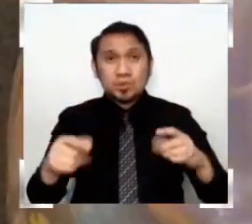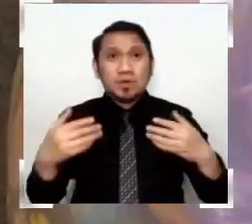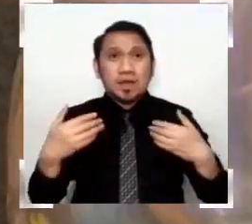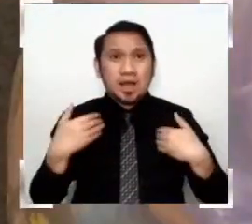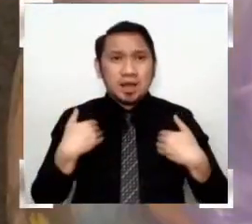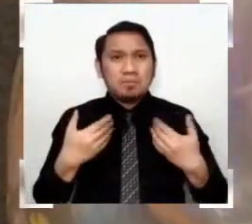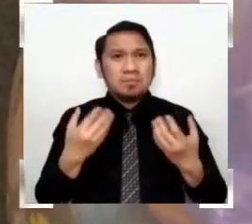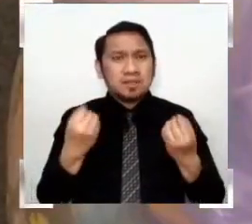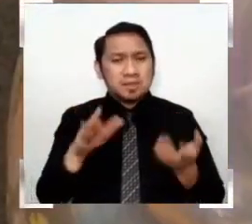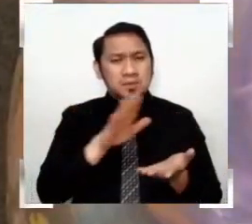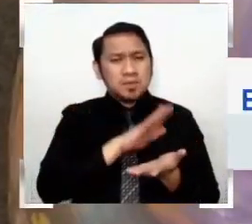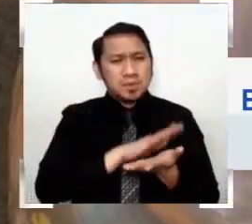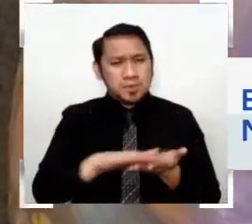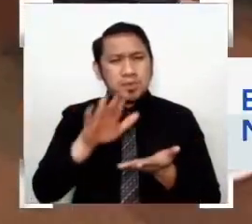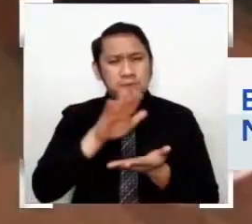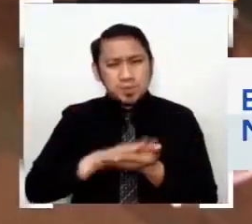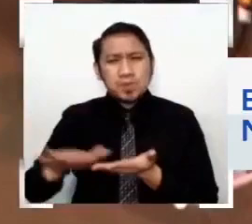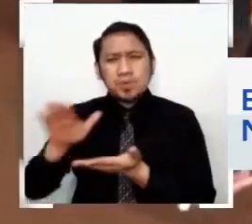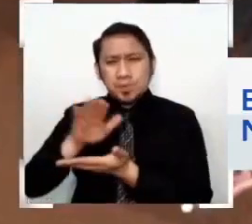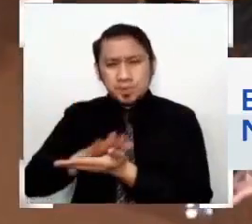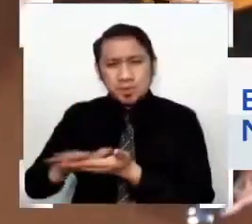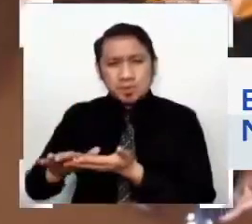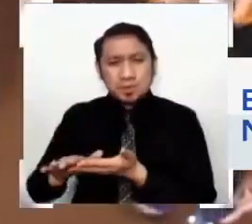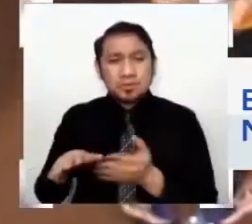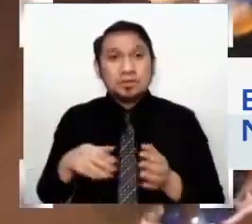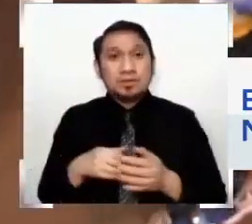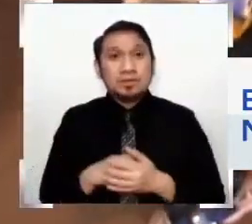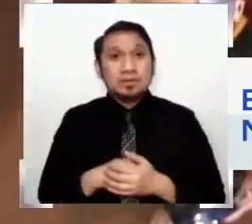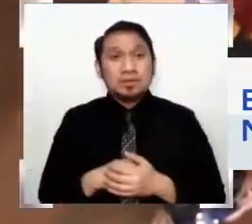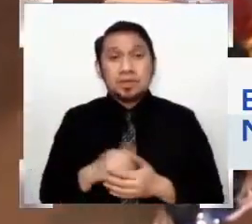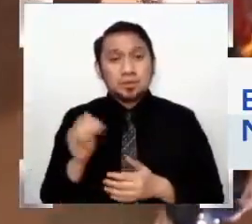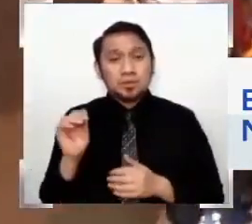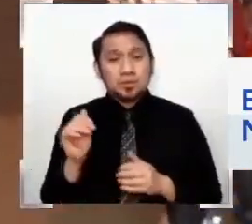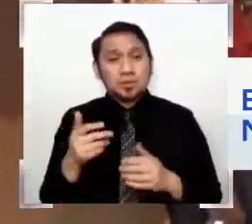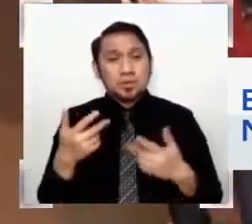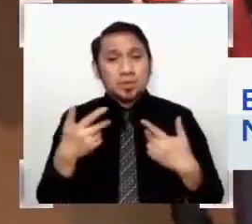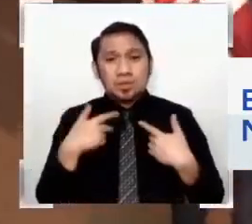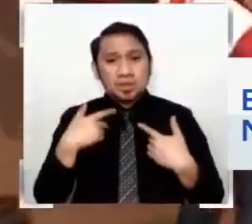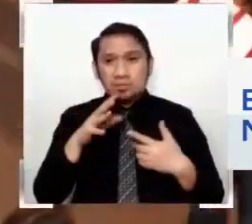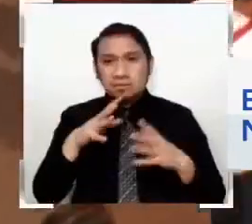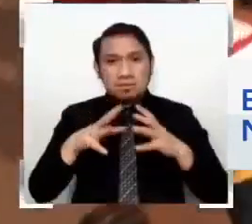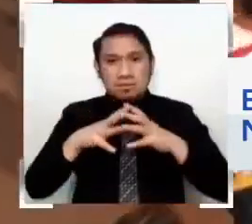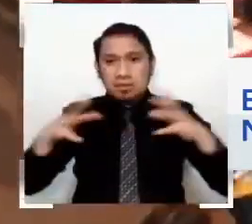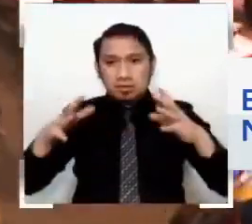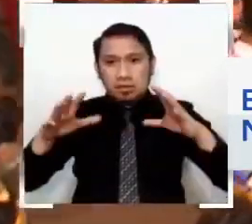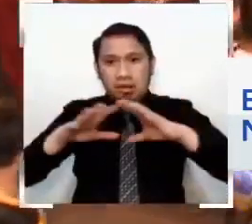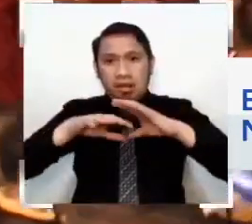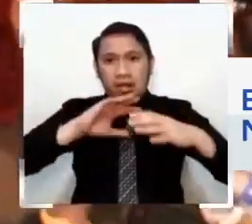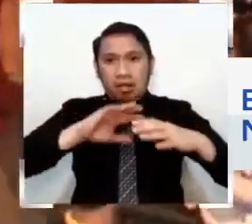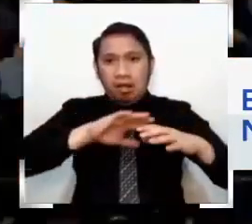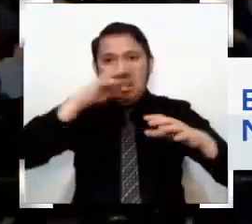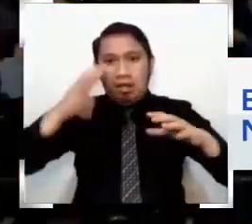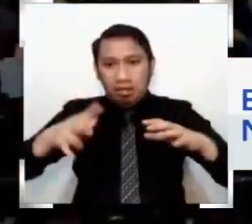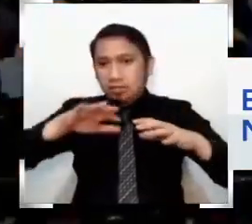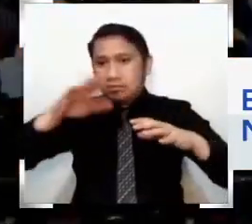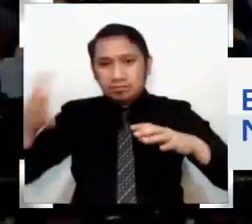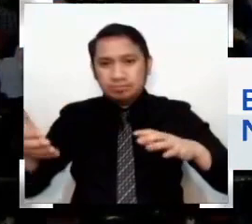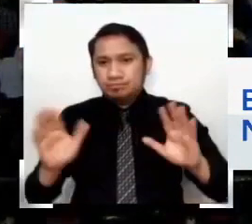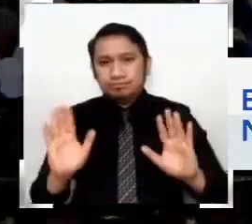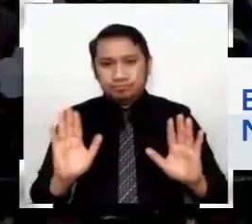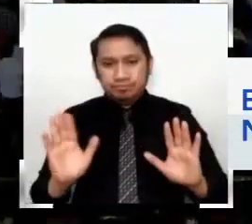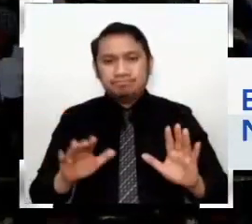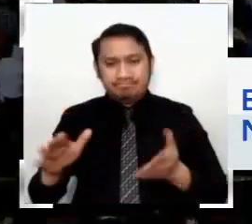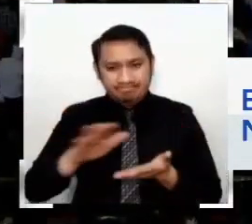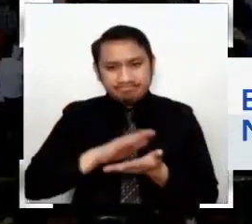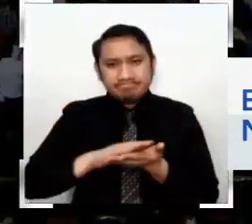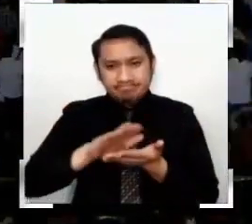paligid ng simbahan. Iniiwasan ng otoridad na maipon ang tambak ng basura. At bukas po